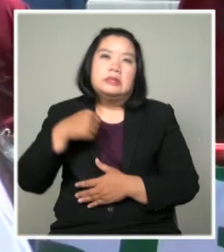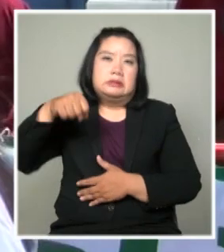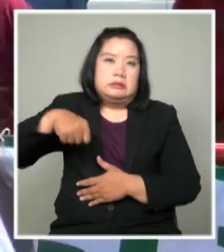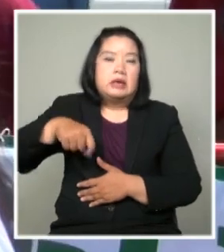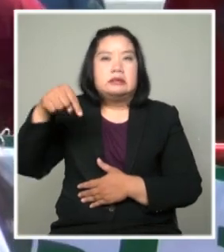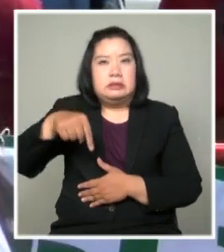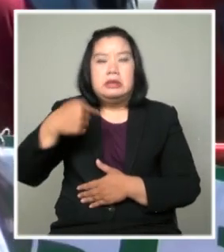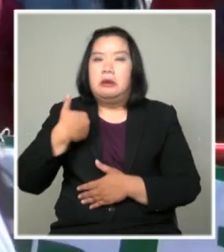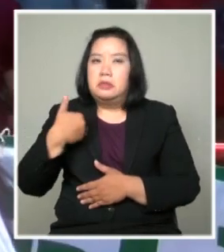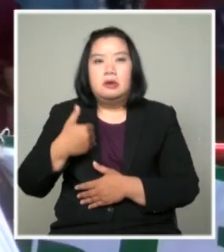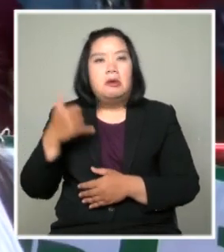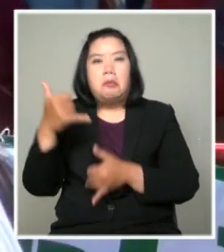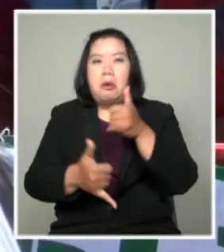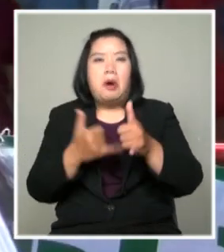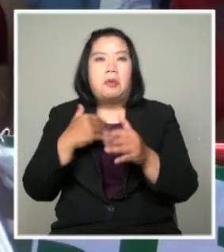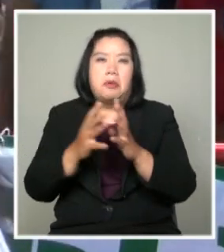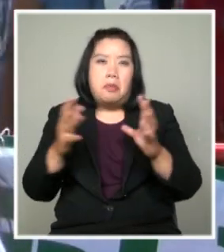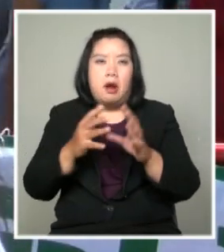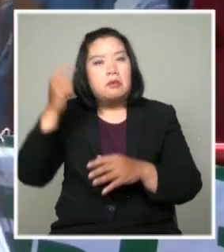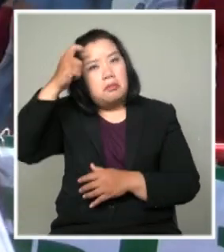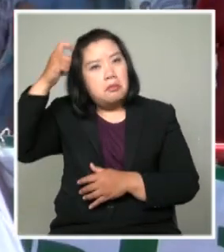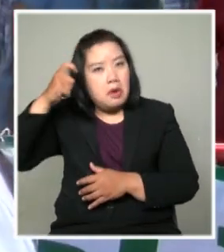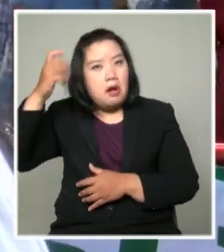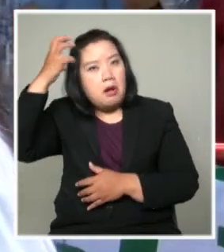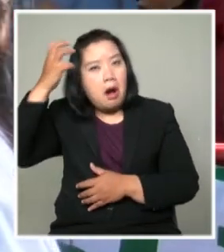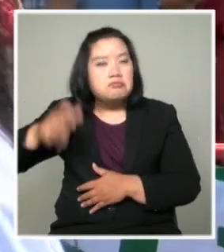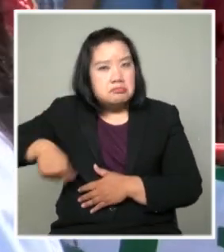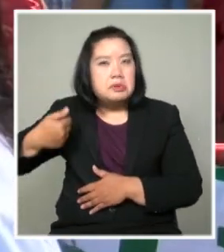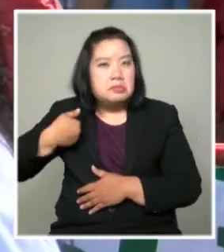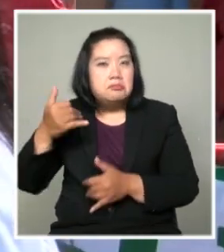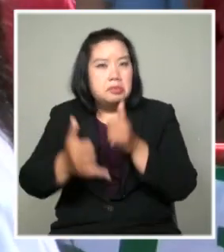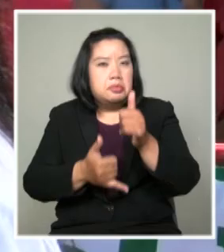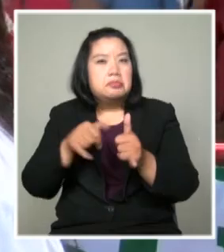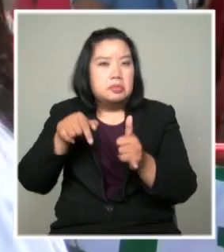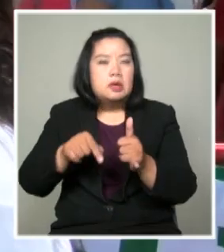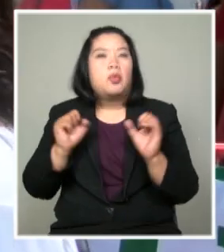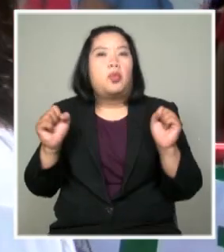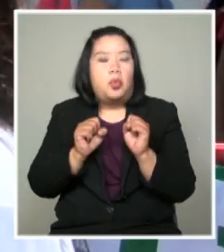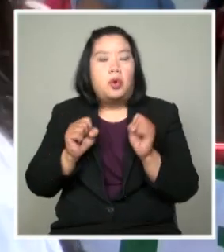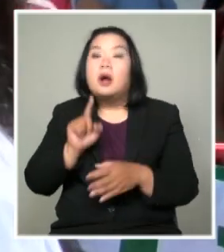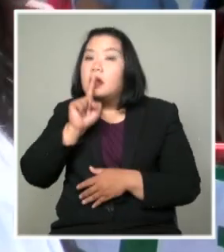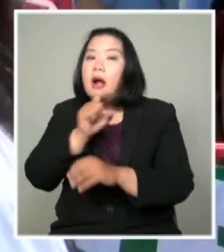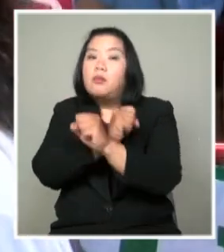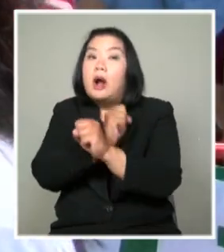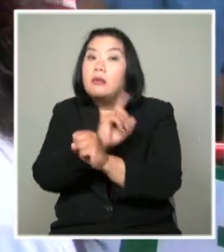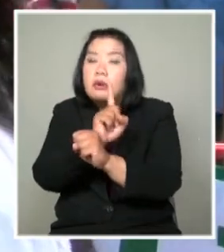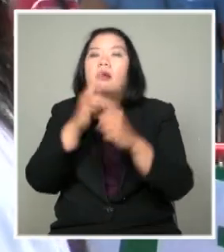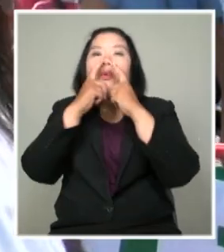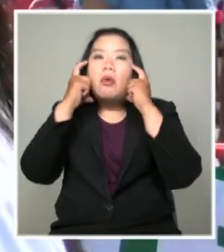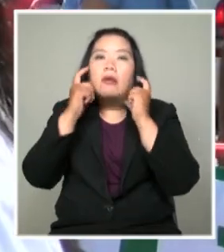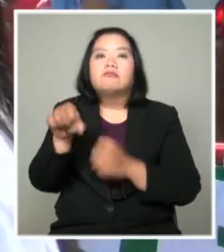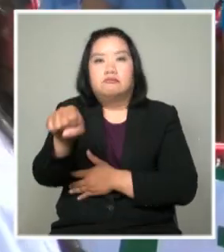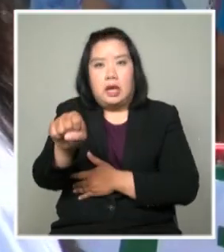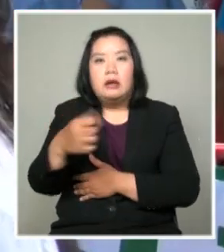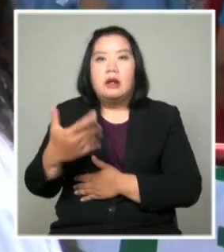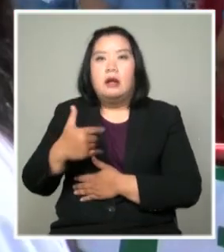ใช่ใช่ค่ะ แล้วตรงนี้เราเข้ามาเราทำยังไงกับตัวเองที่จะป้องกัน ก็คือ1ก็คือใส่แมสแล้วก็พยาย